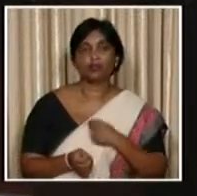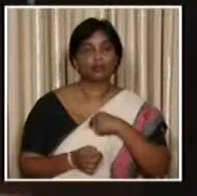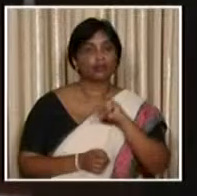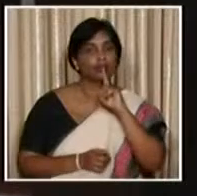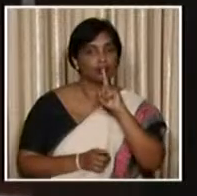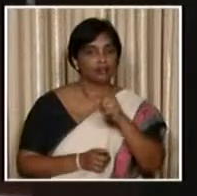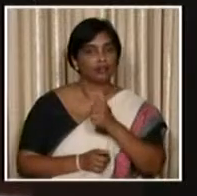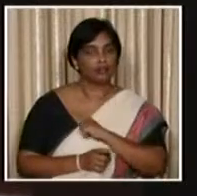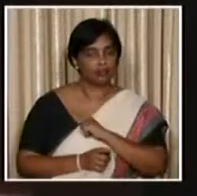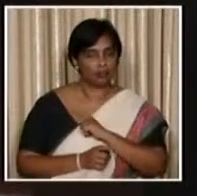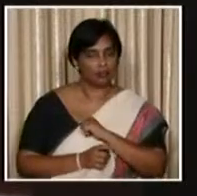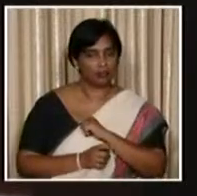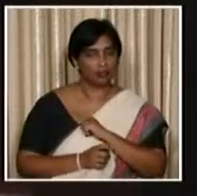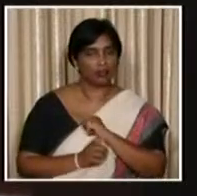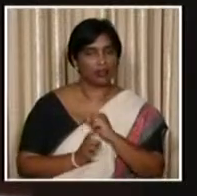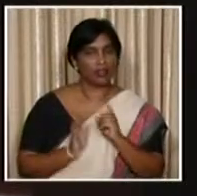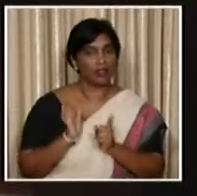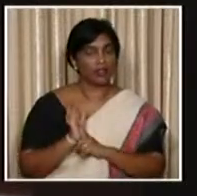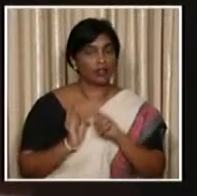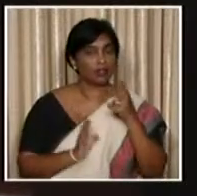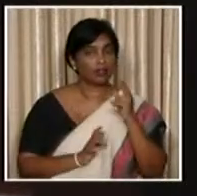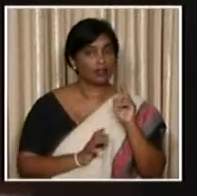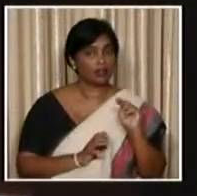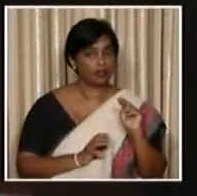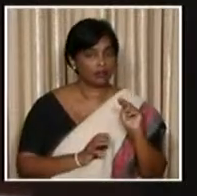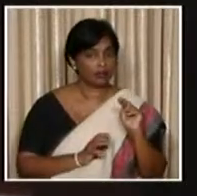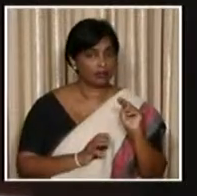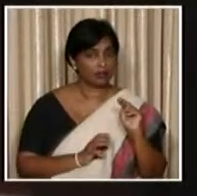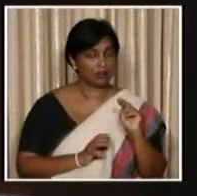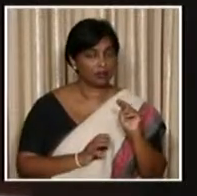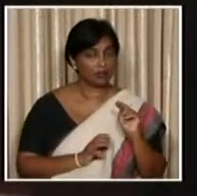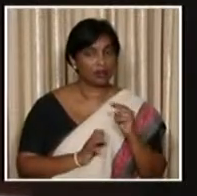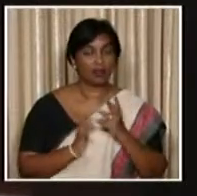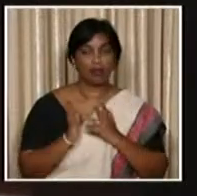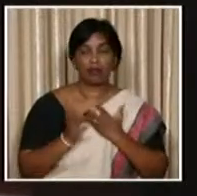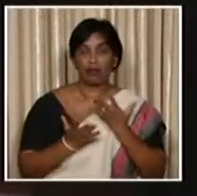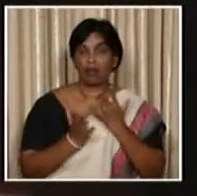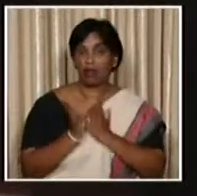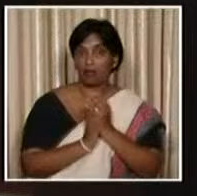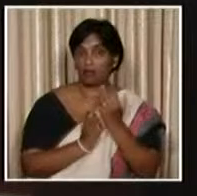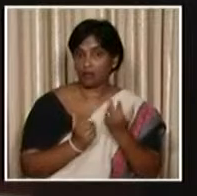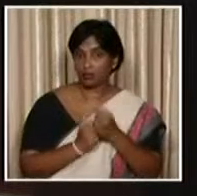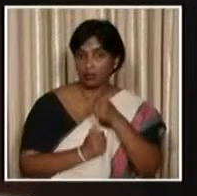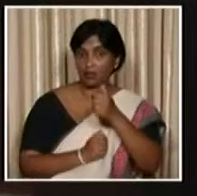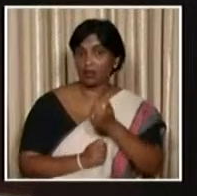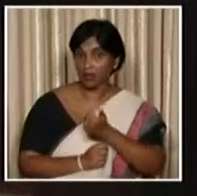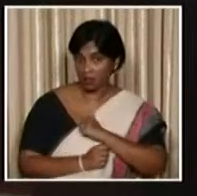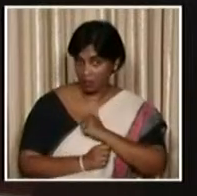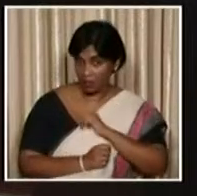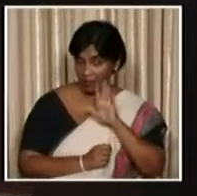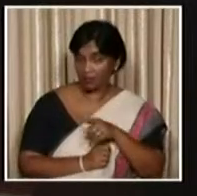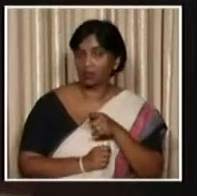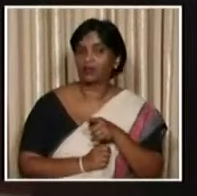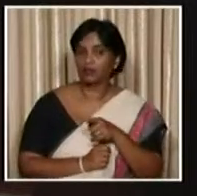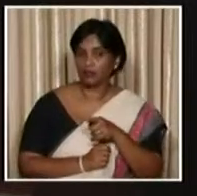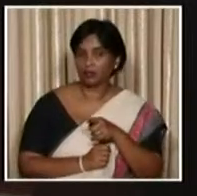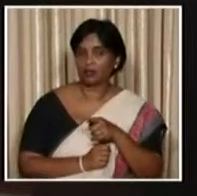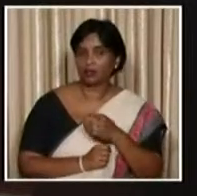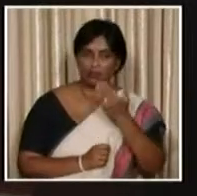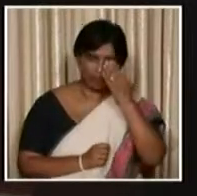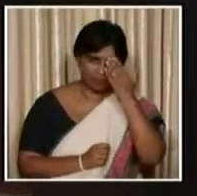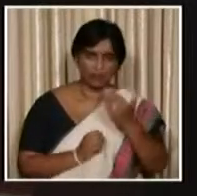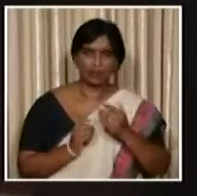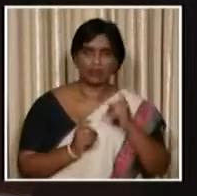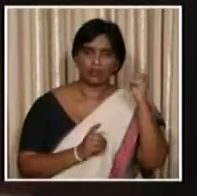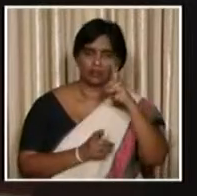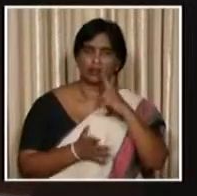කියන්න කැමතියි 120 වර්ම ලබා ගැනීමේ ඔබතුමාගේ කැමැත්තක් තියෙනවා නම් කරුණාකරලා